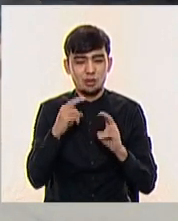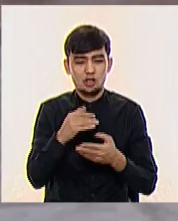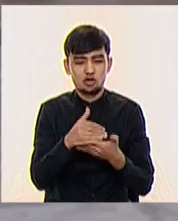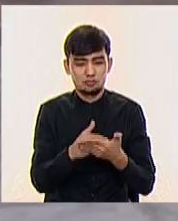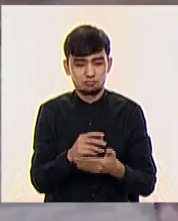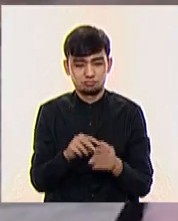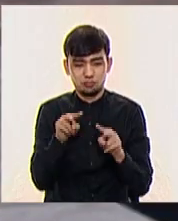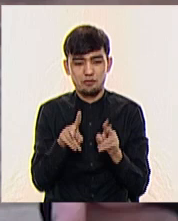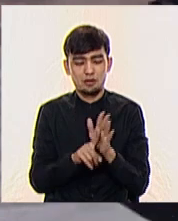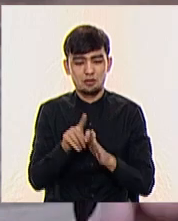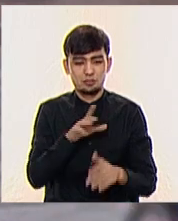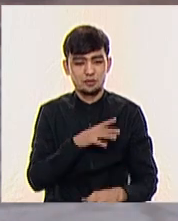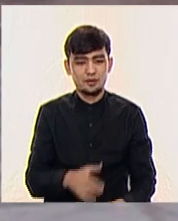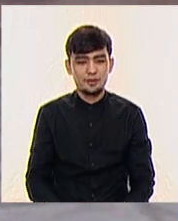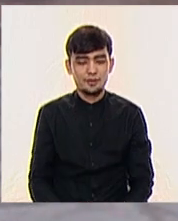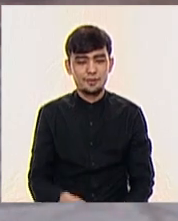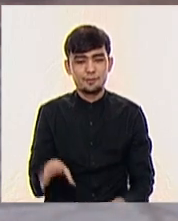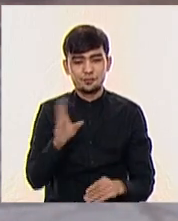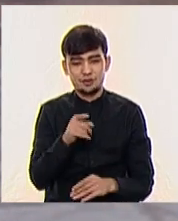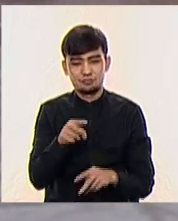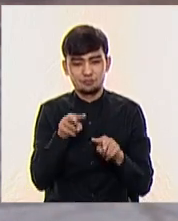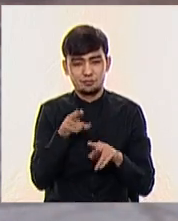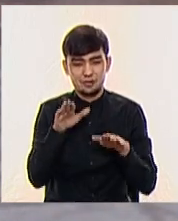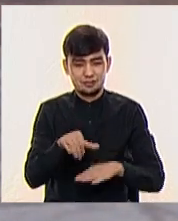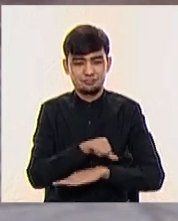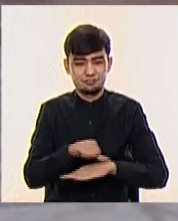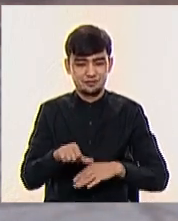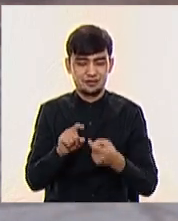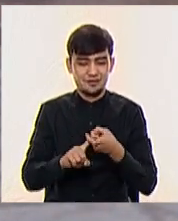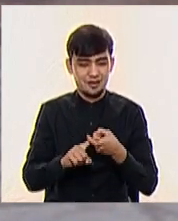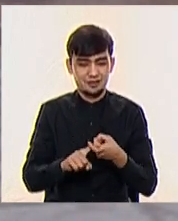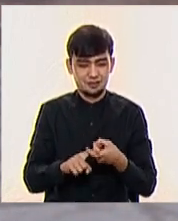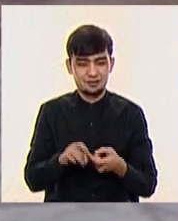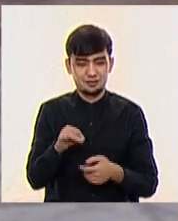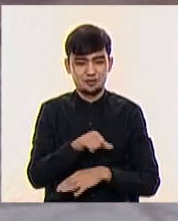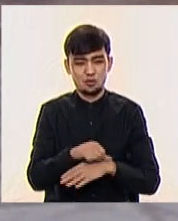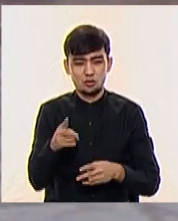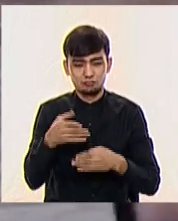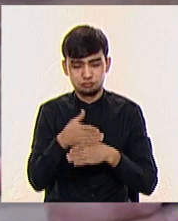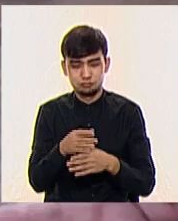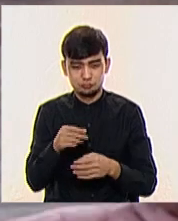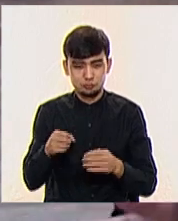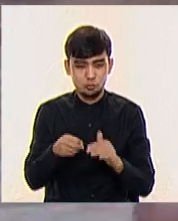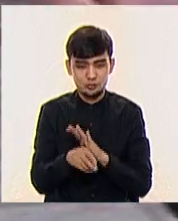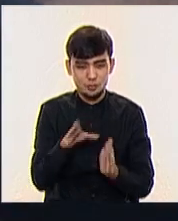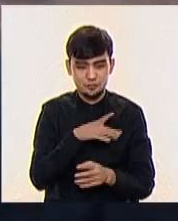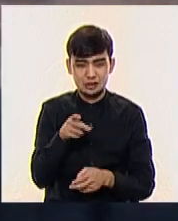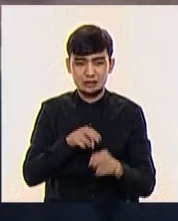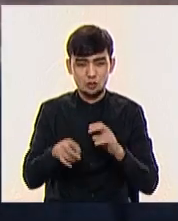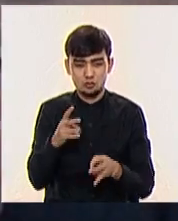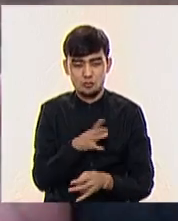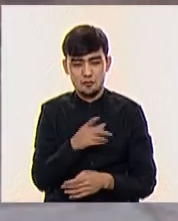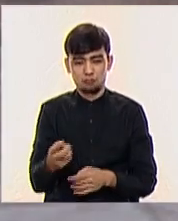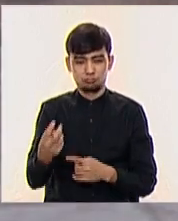екен. Негізгі күшейтулердің барлығы жаңа шекараға байланысты. Бұзып өтеді, сол оны іздеу керек қой, ол елдің ішіне кіріп